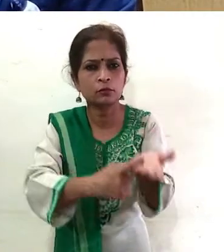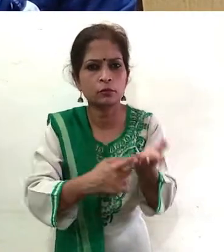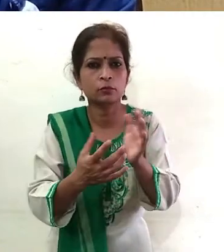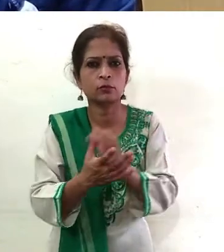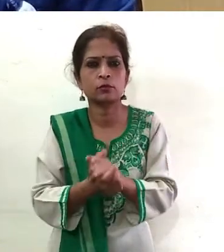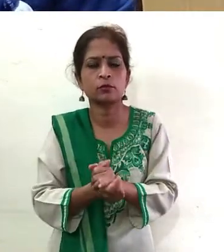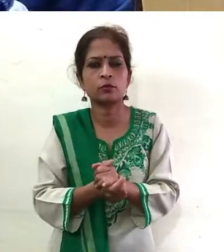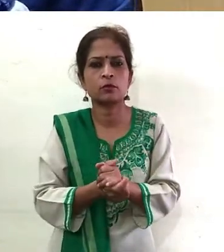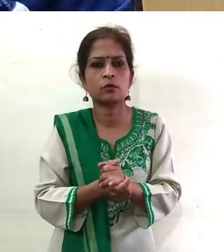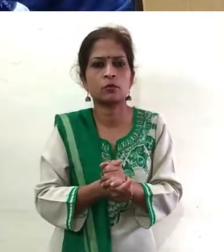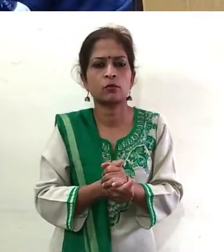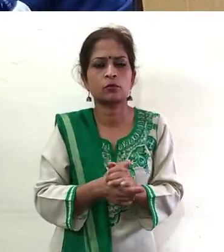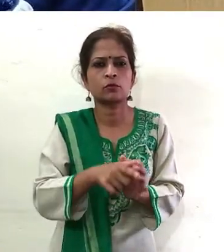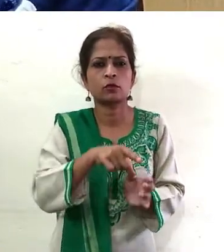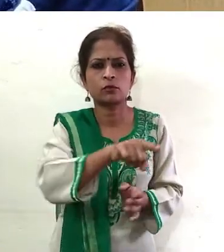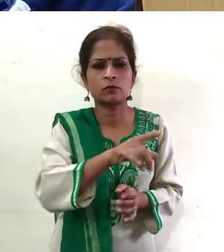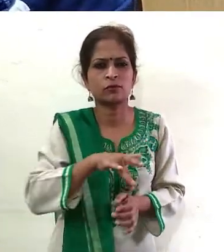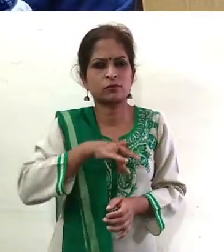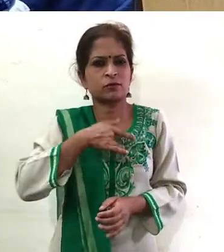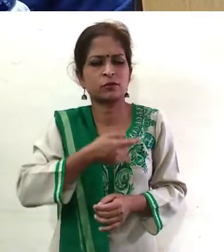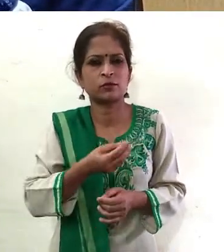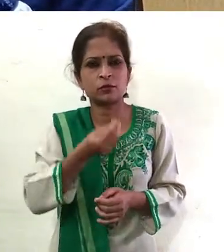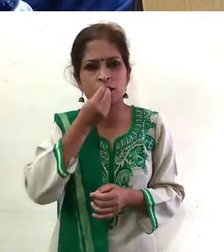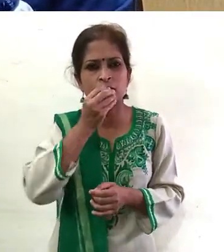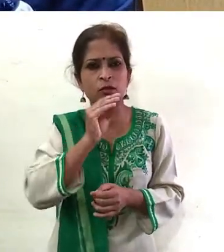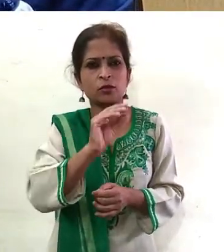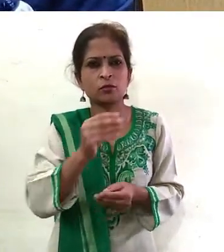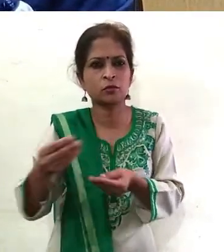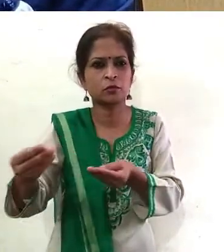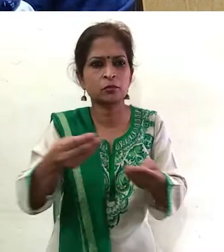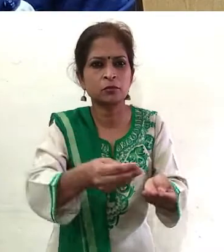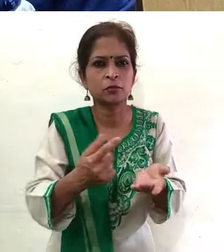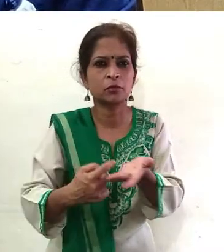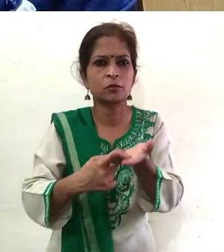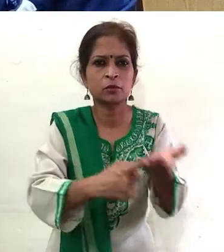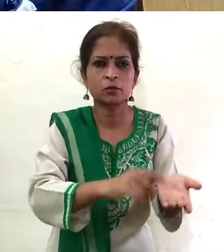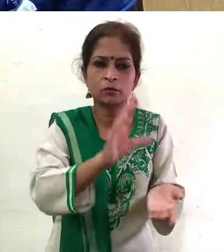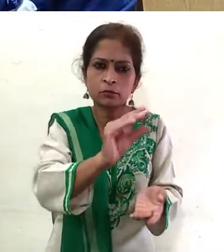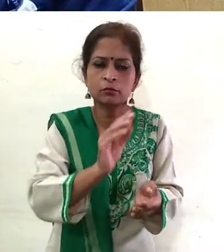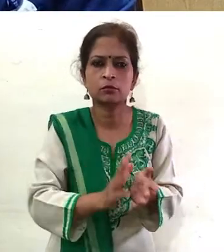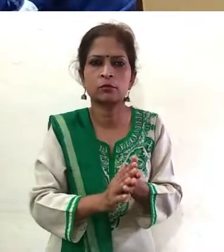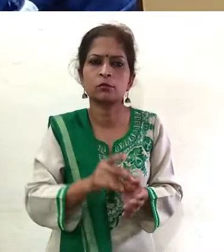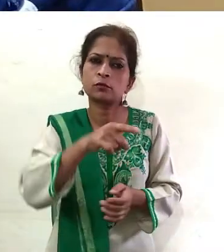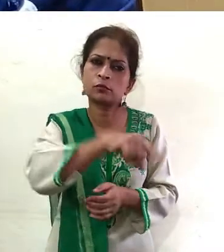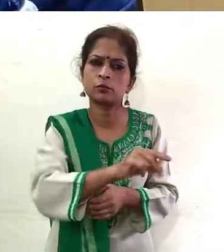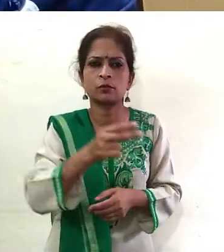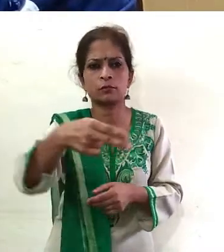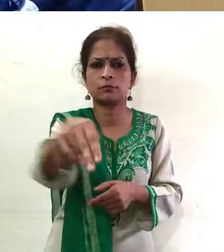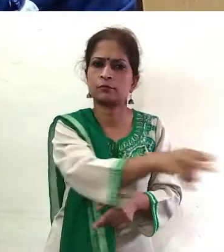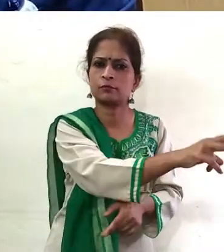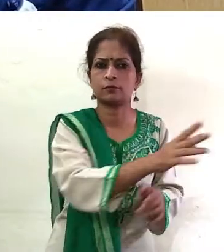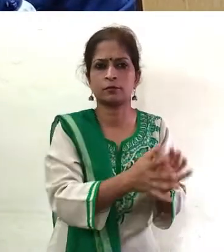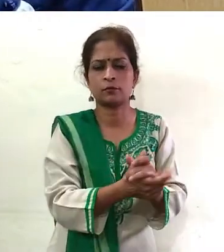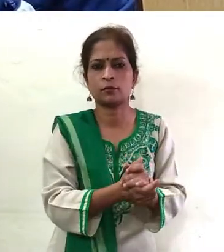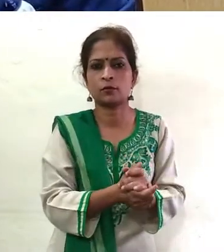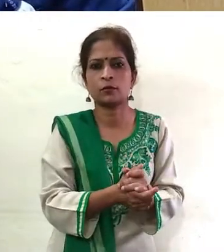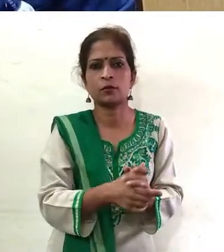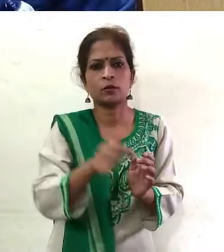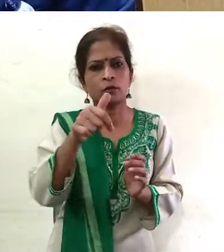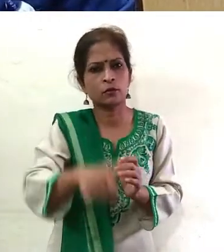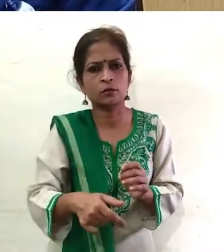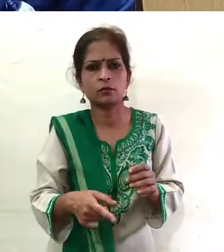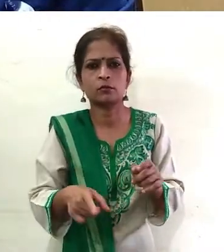कुछ कमी हो रही है तो वह बोलेंगे और उसके बाद वापिस चले जाएंगे तो शिष्टाचार को ध्यान में रखते हुए